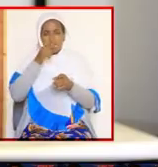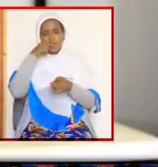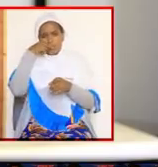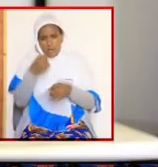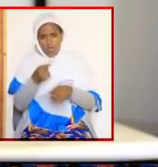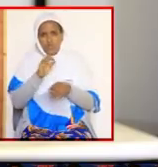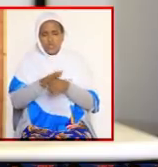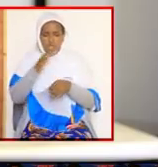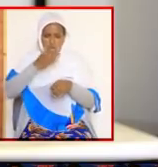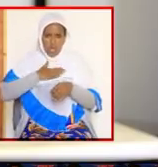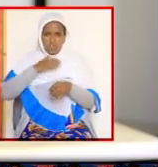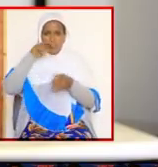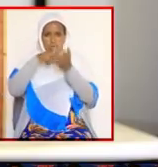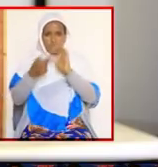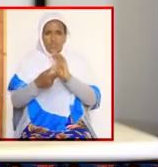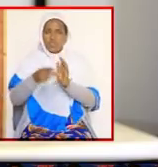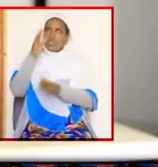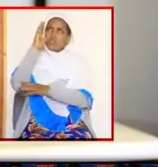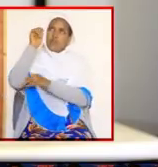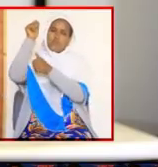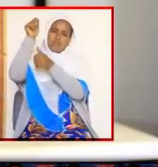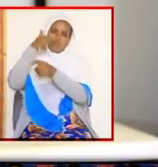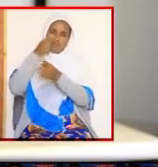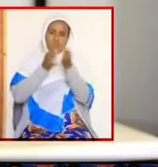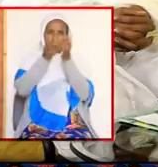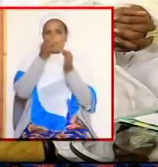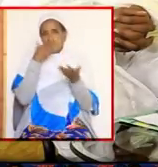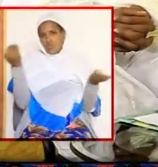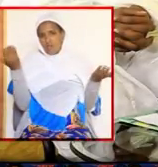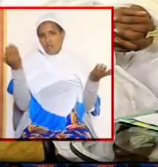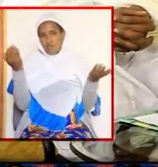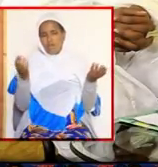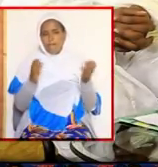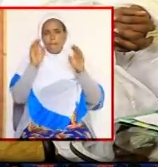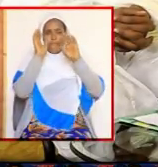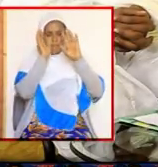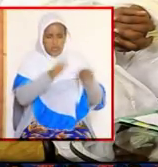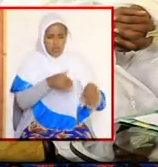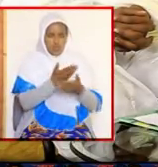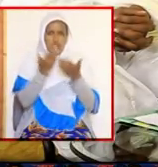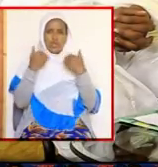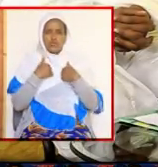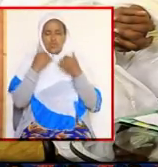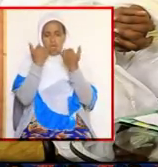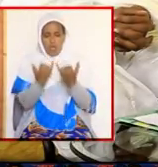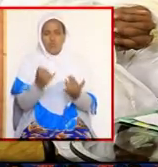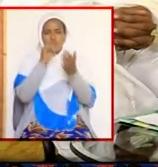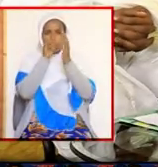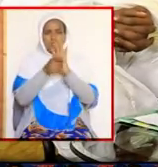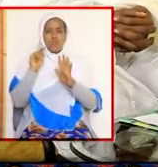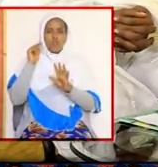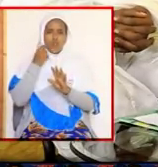የምላቸውን በጣም የራሴ ለማለት የእግዚአብሔር ብዬ ብገልጸው ነው የሚሻለው እና እምተዋቸው ነገሮች አሉ። አሁን